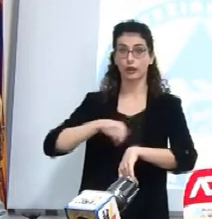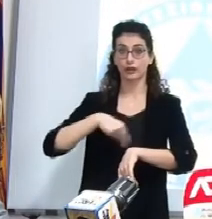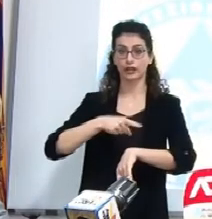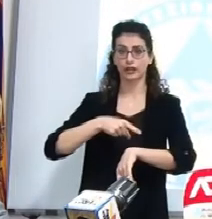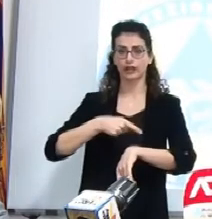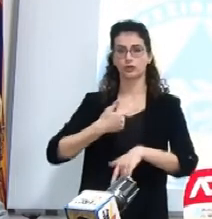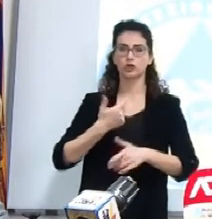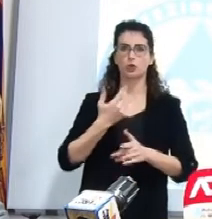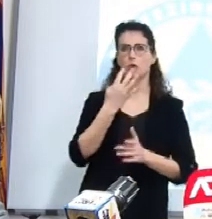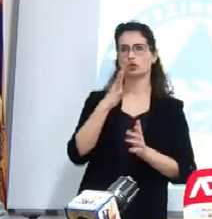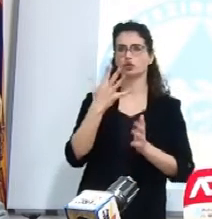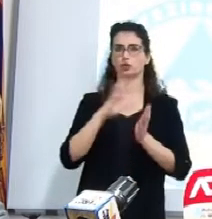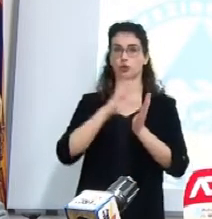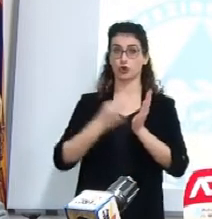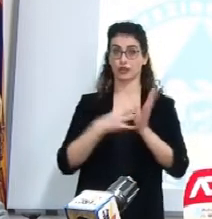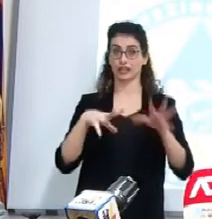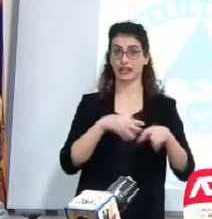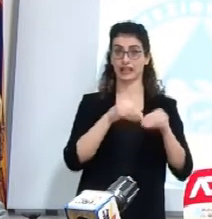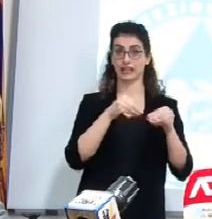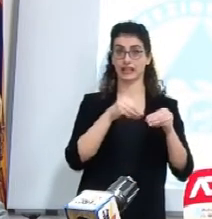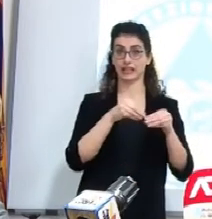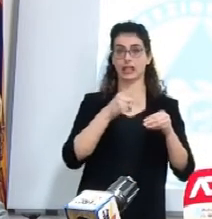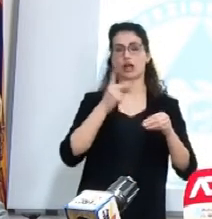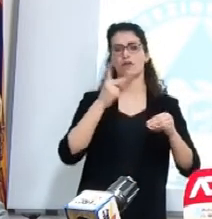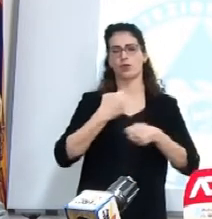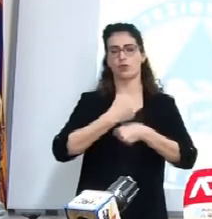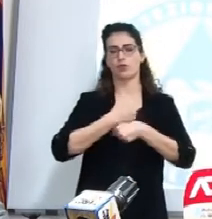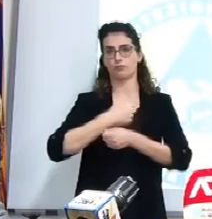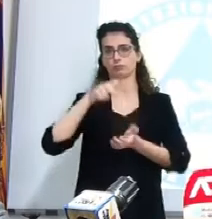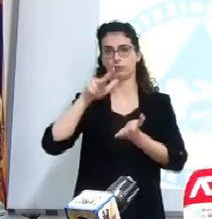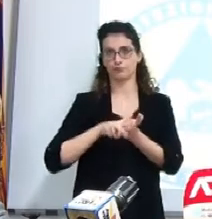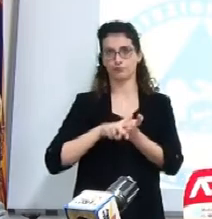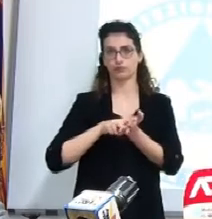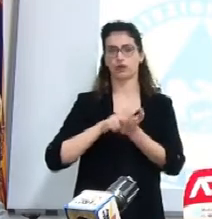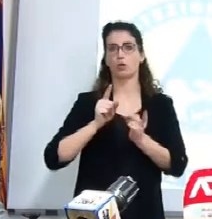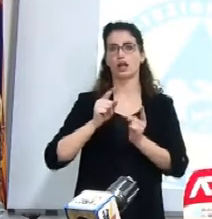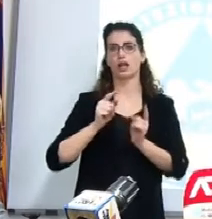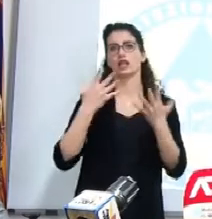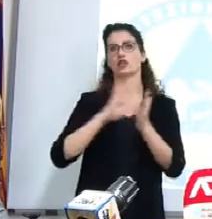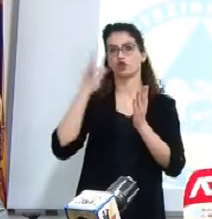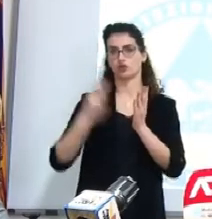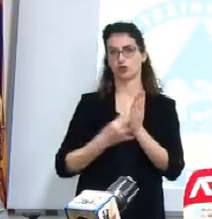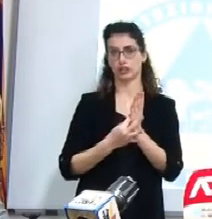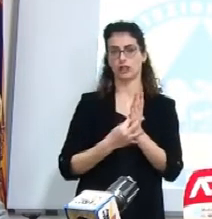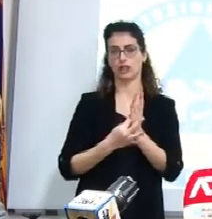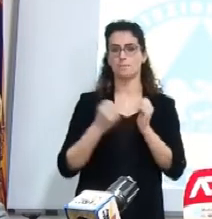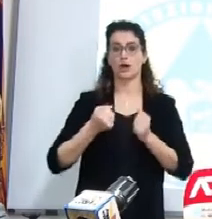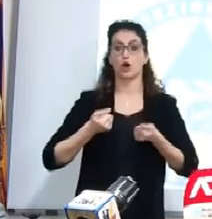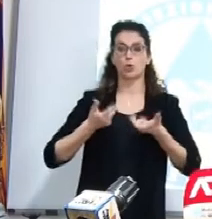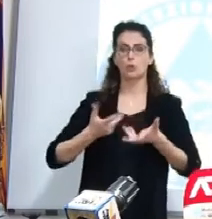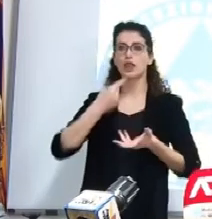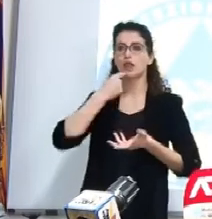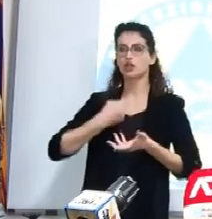45 giorni anche se il farmaco è stato approvato entro i primi dieci però i dati ci dicono che è efficace quanto più